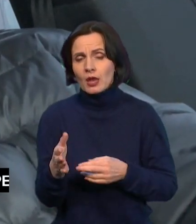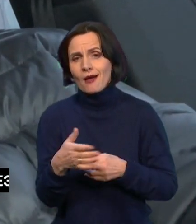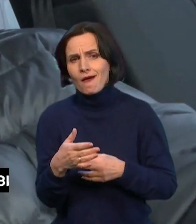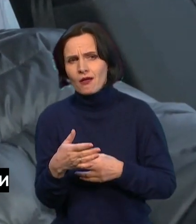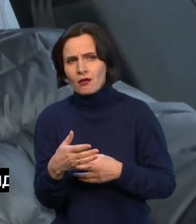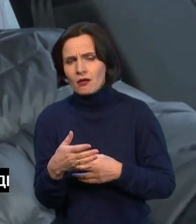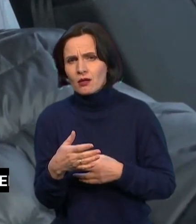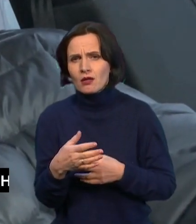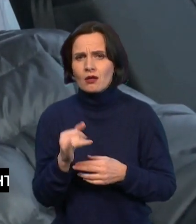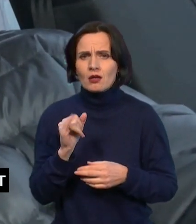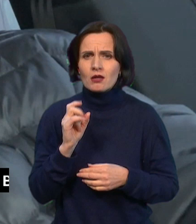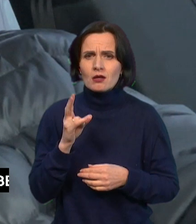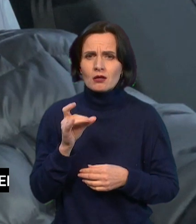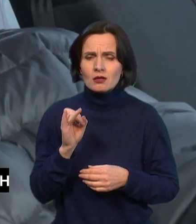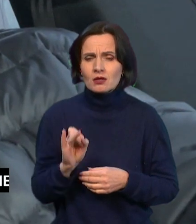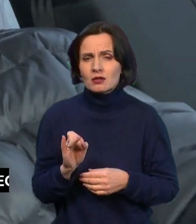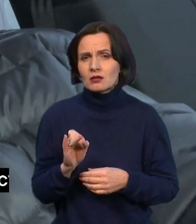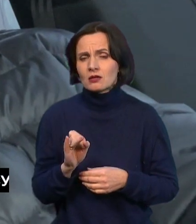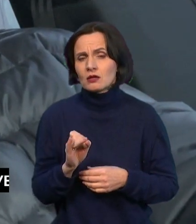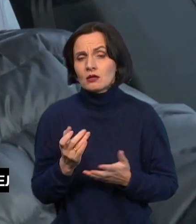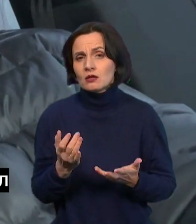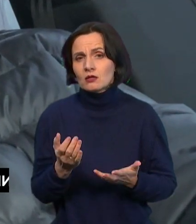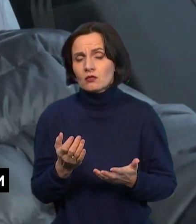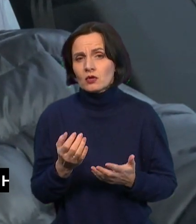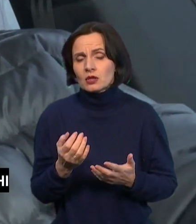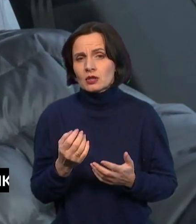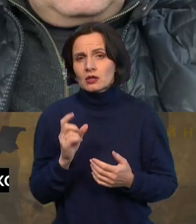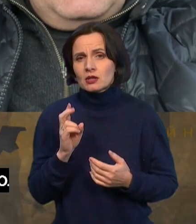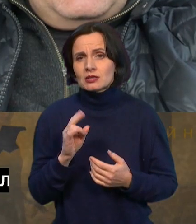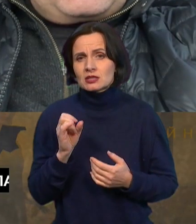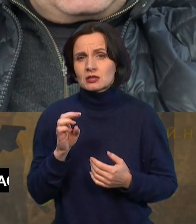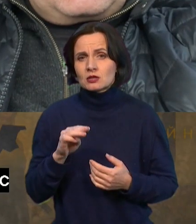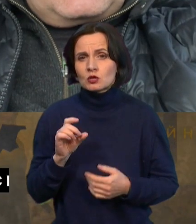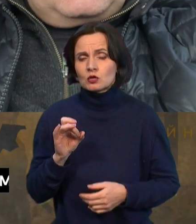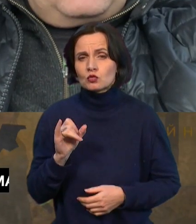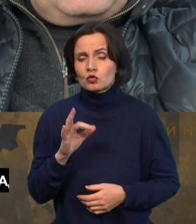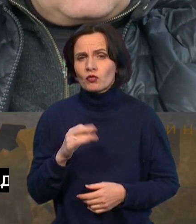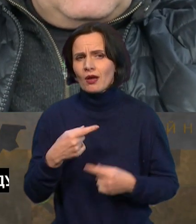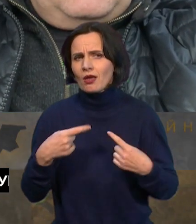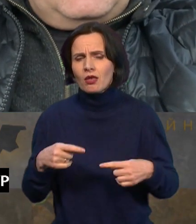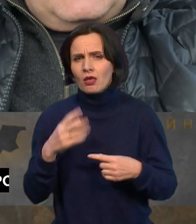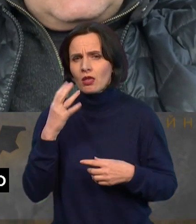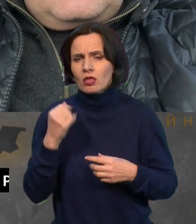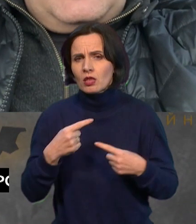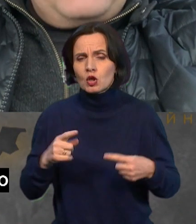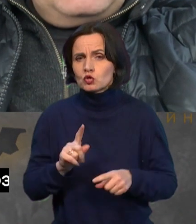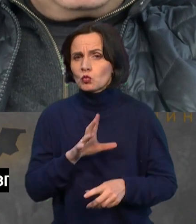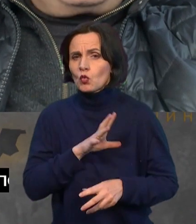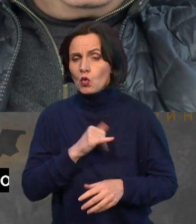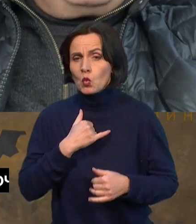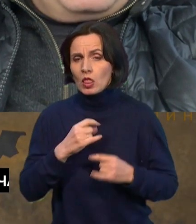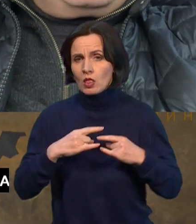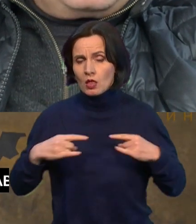рибопродуктів, ікри, власне, цитрусових, інших екзотичних фруктів, щоб вони були в нас на столі. Ну,